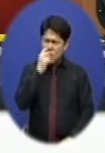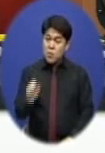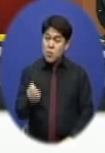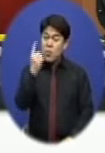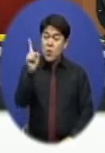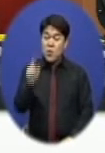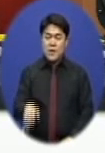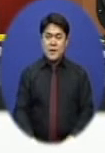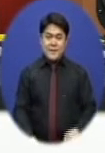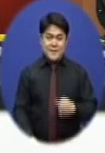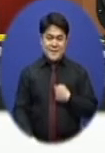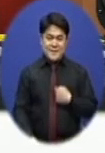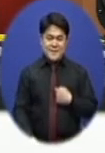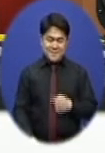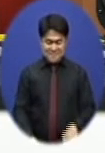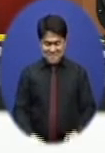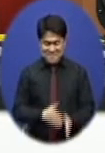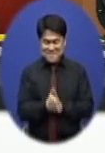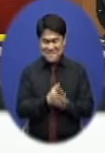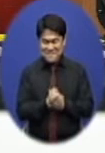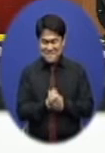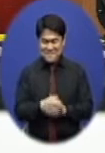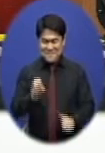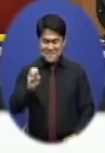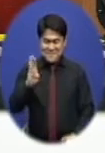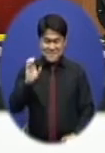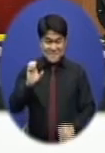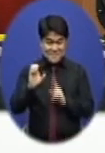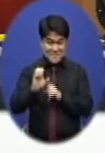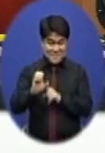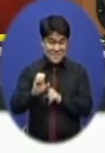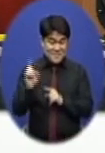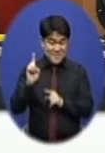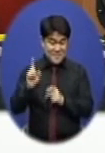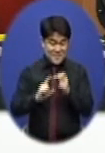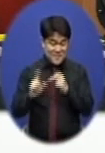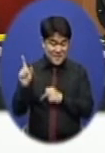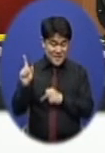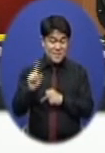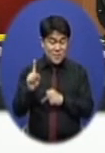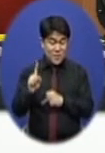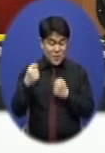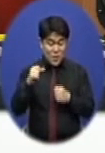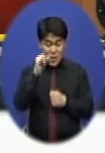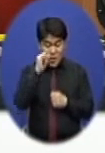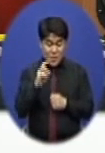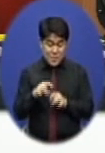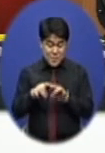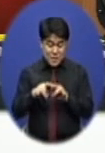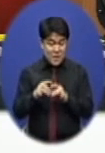됐어요? 아, 저기 뭐야 그. MBC의 FM 모닝쇼에 나오는 예. 네. 그 라디오를